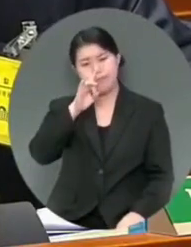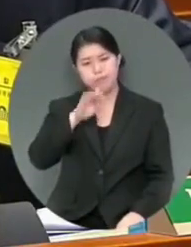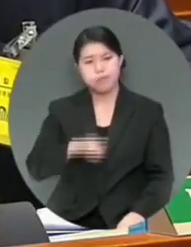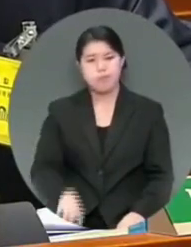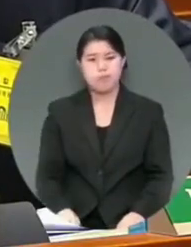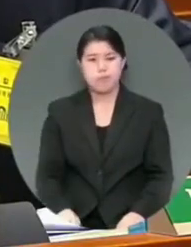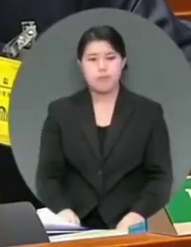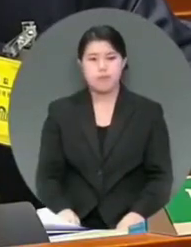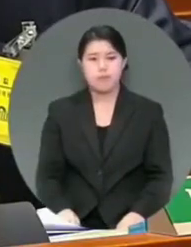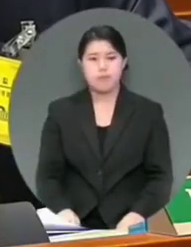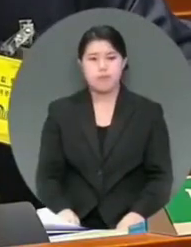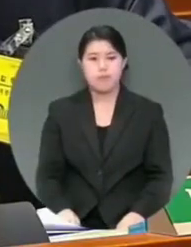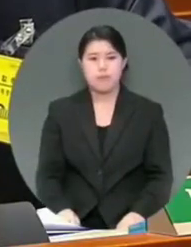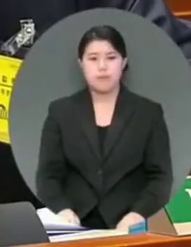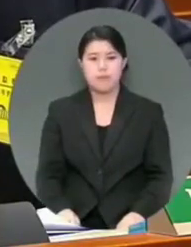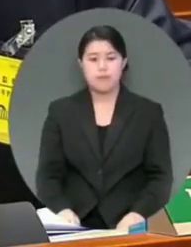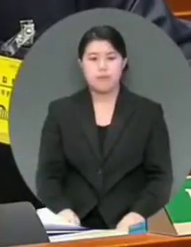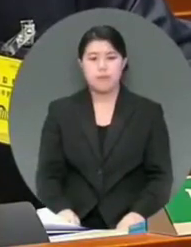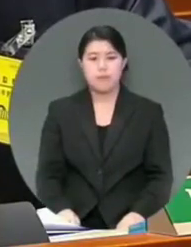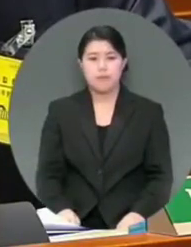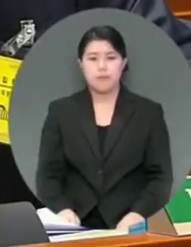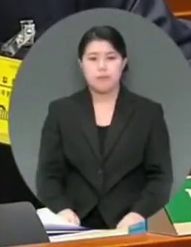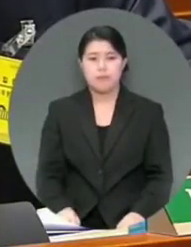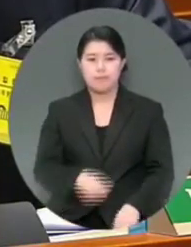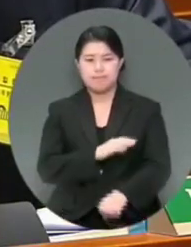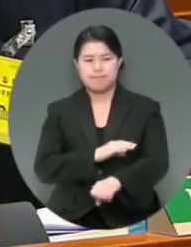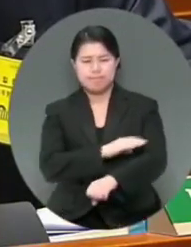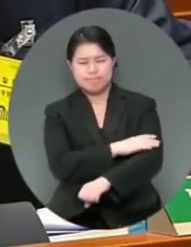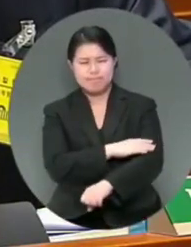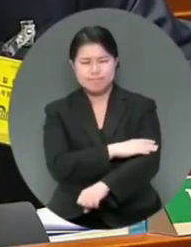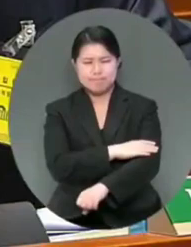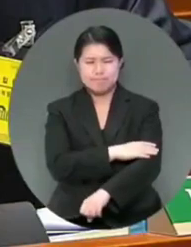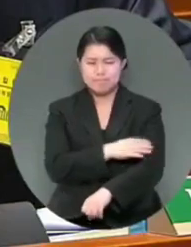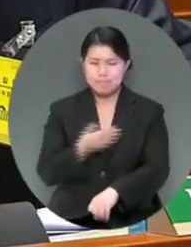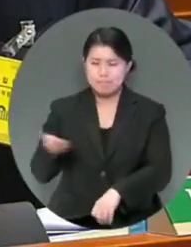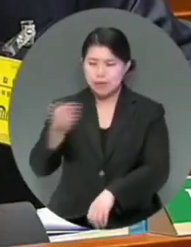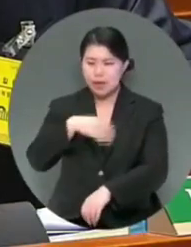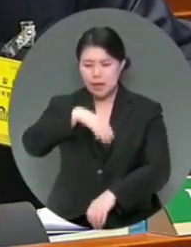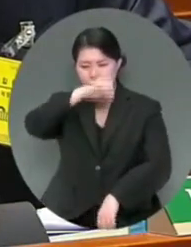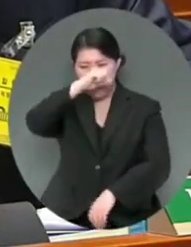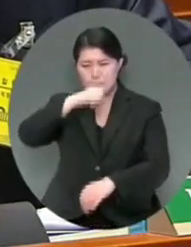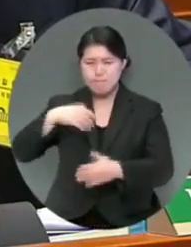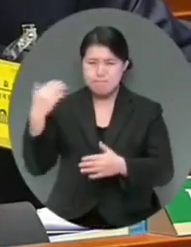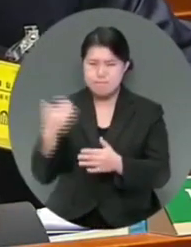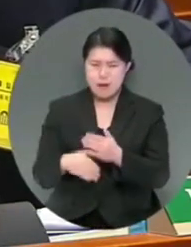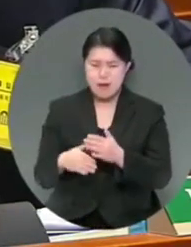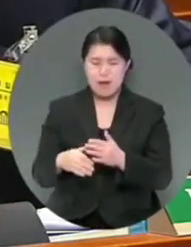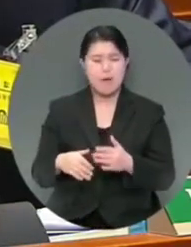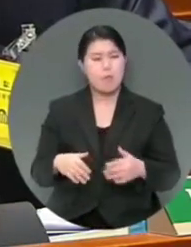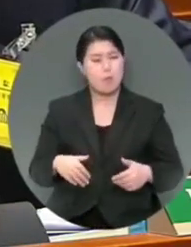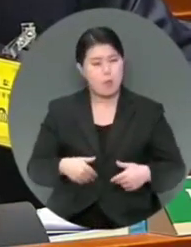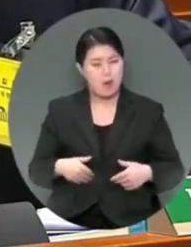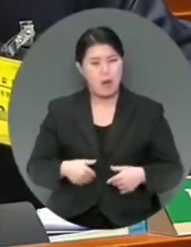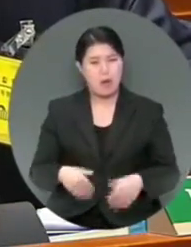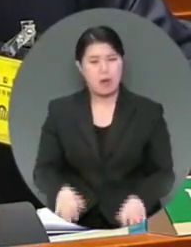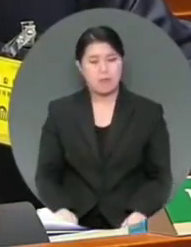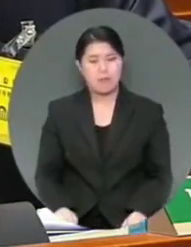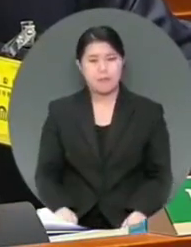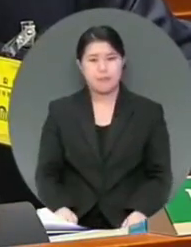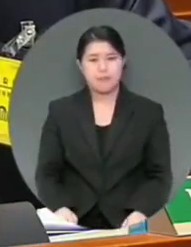궁금할 따름입니다. 이 권력기관의 불필요한 예산을 대폭 삭감해야 된다라고 저는